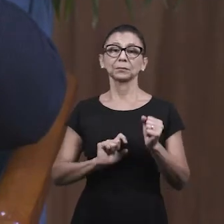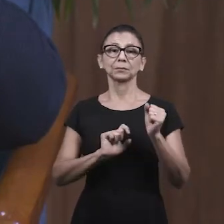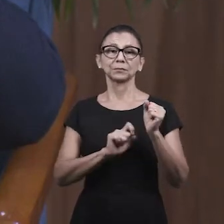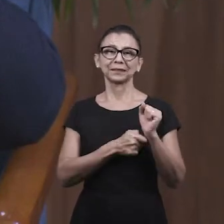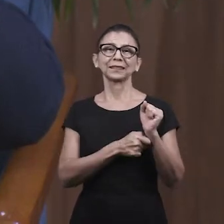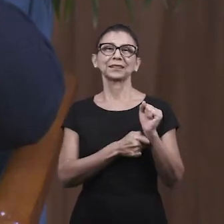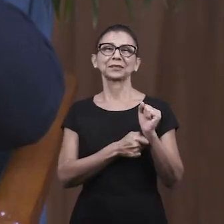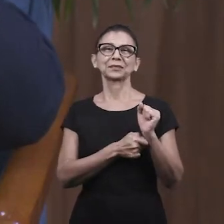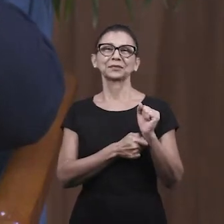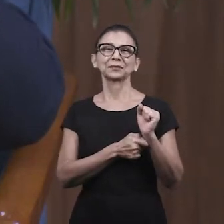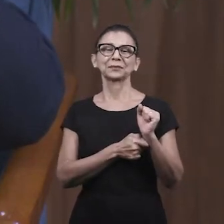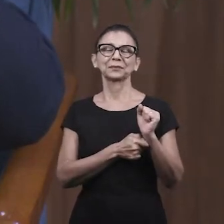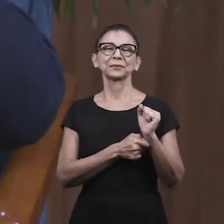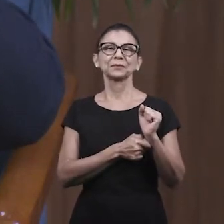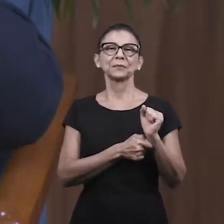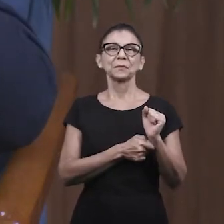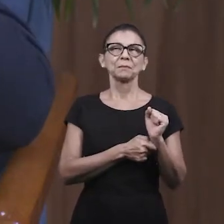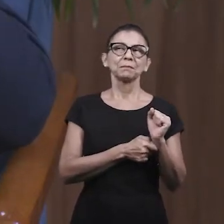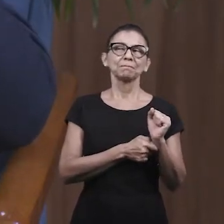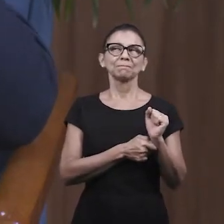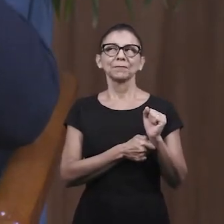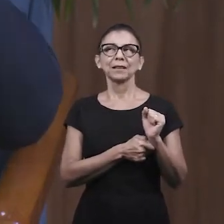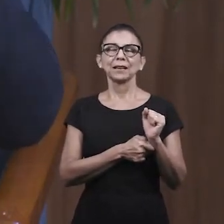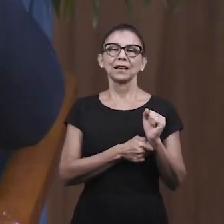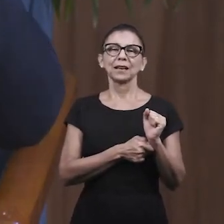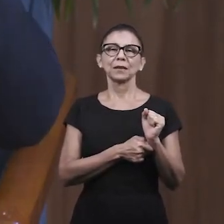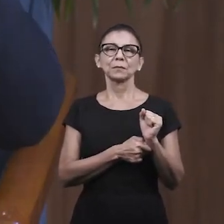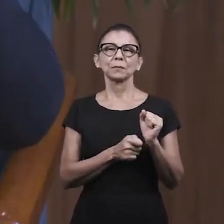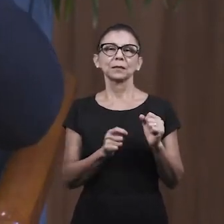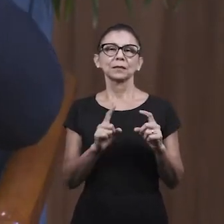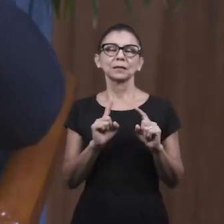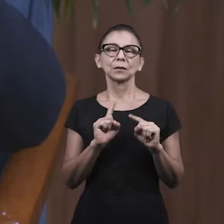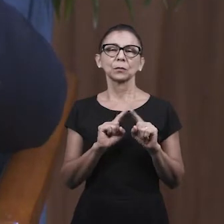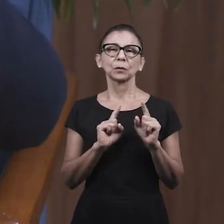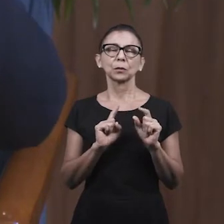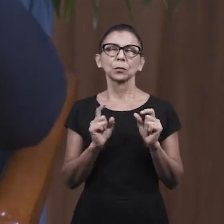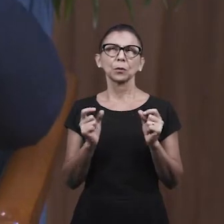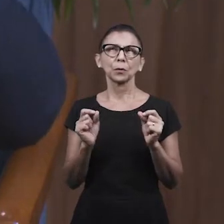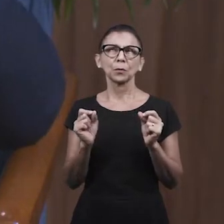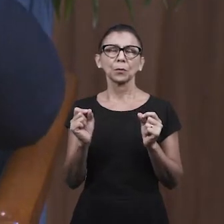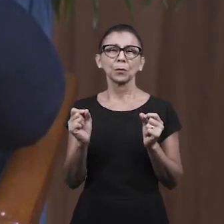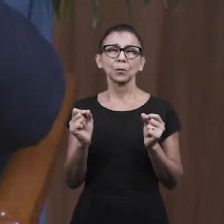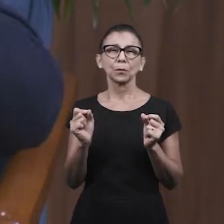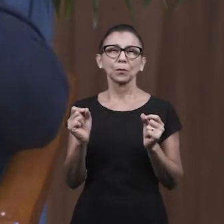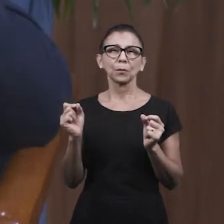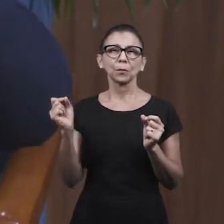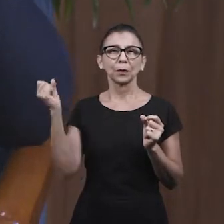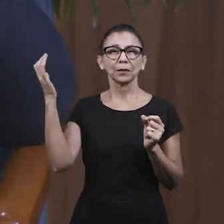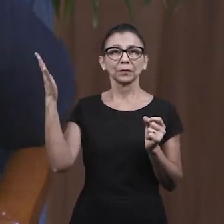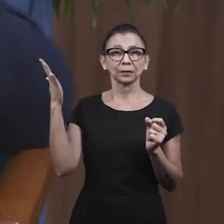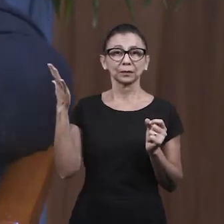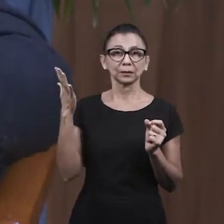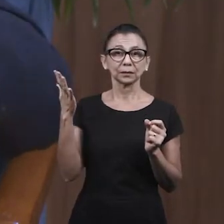l'intéressant, c'est que celui qui ne connaît pas, pour lui, en effet, c'est un mystère.